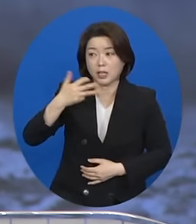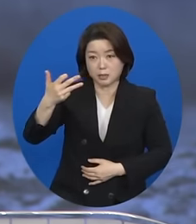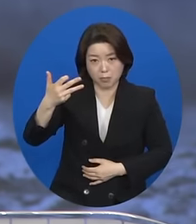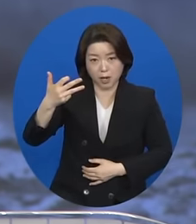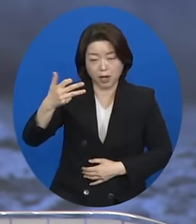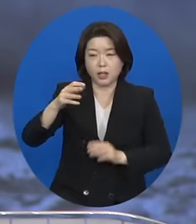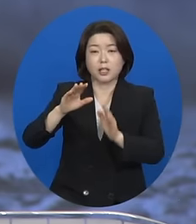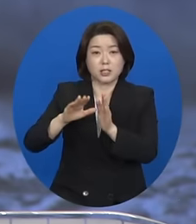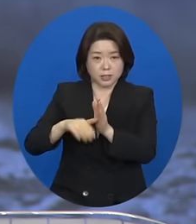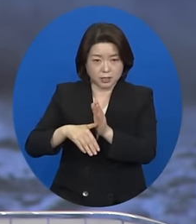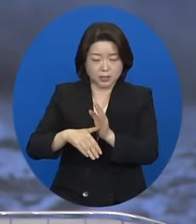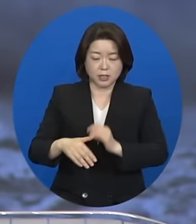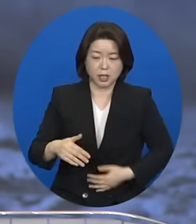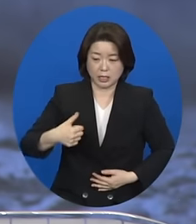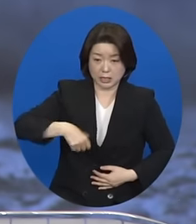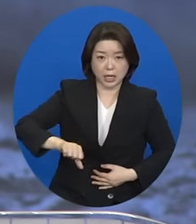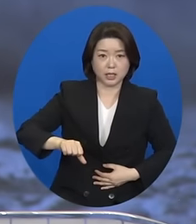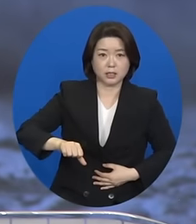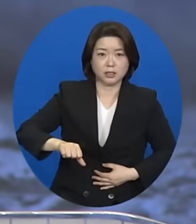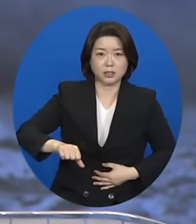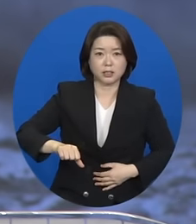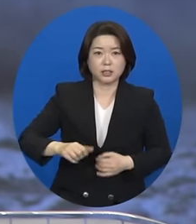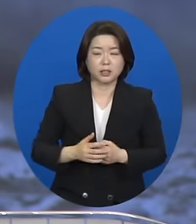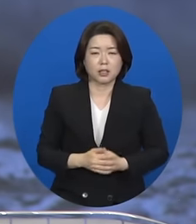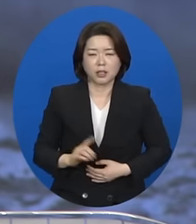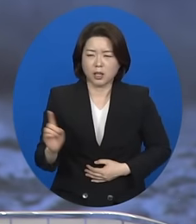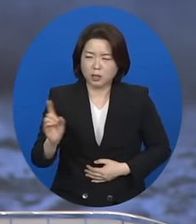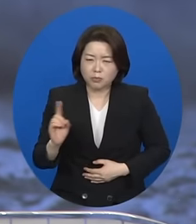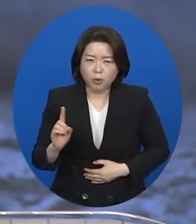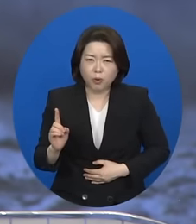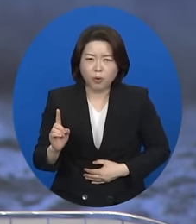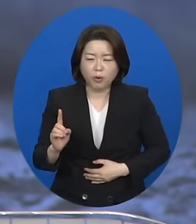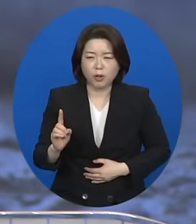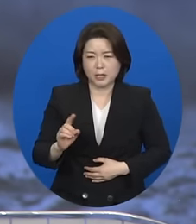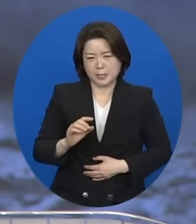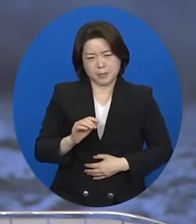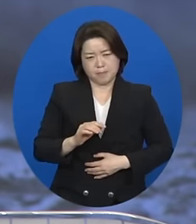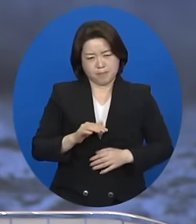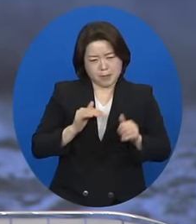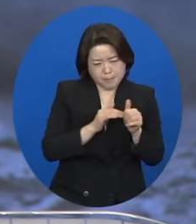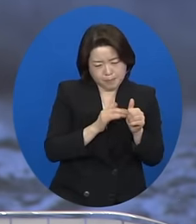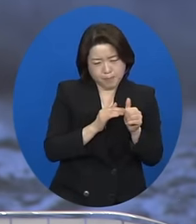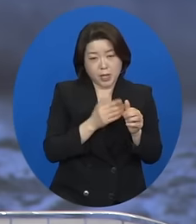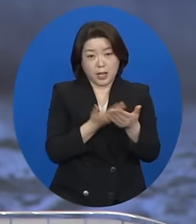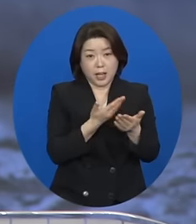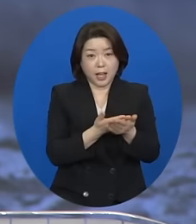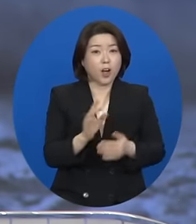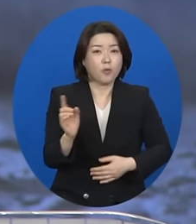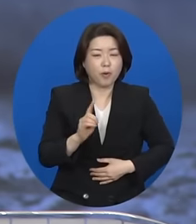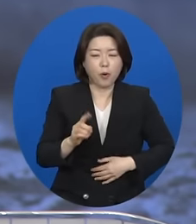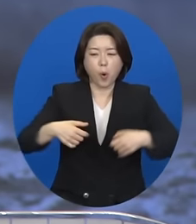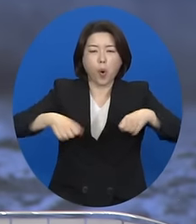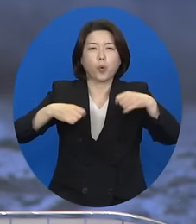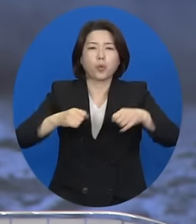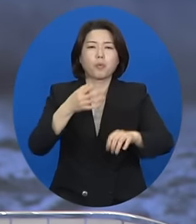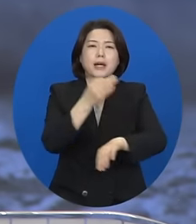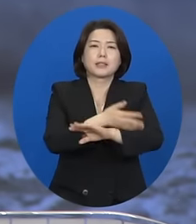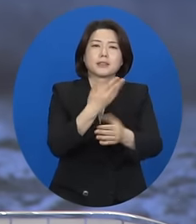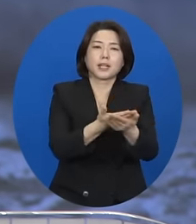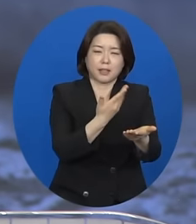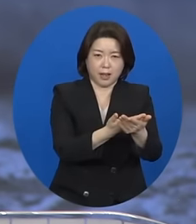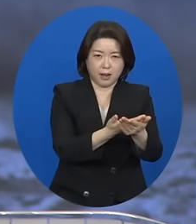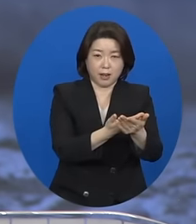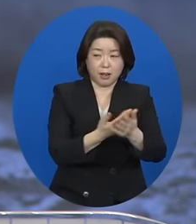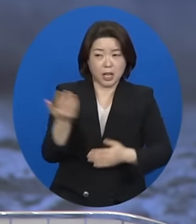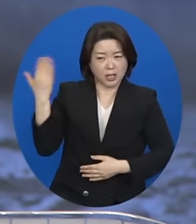18살이 되니까이 아들이 졸은 것이 무엇이냐면 오토바이를 사 달라고 오토바이 사 달라고 당시에 오토바이가